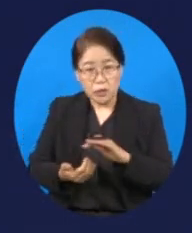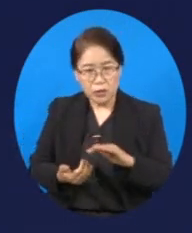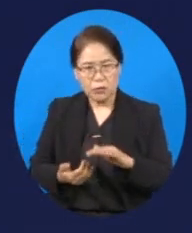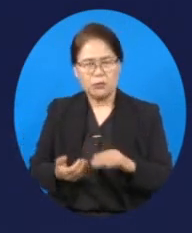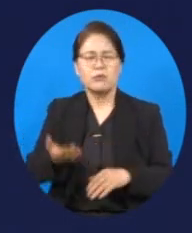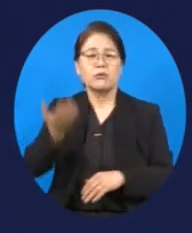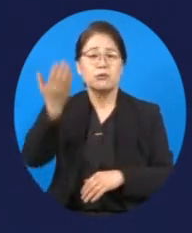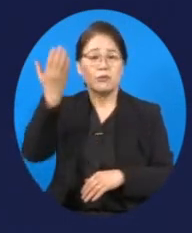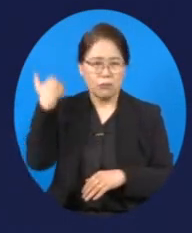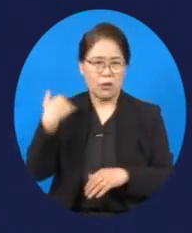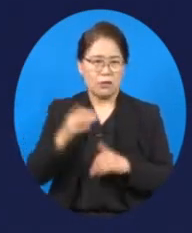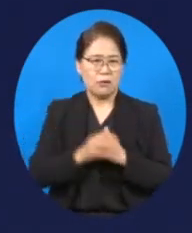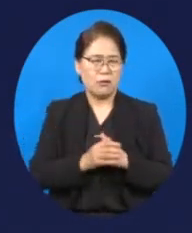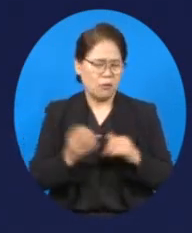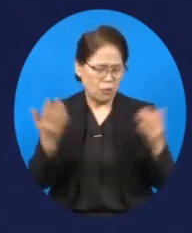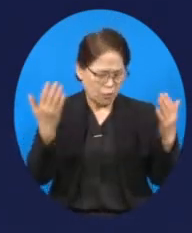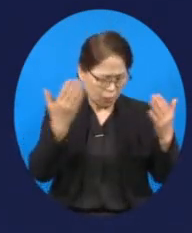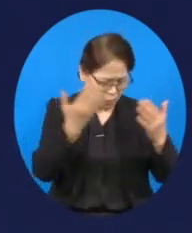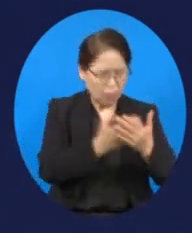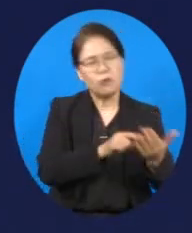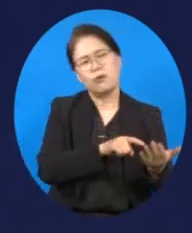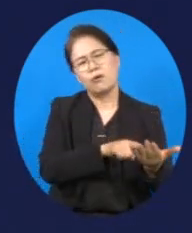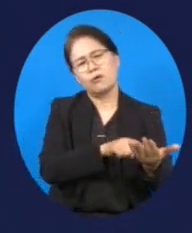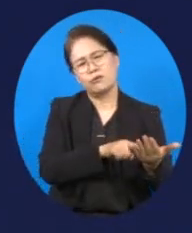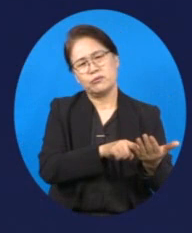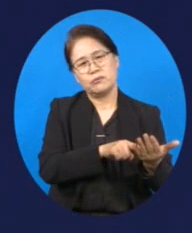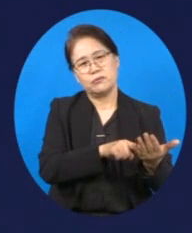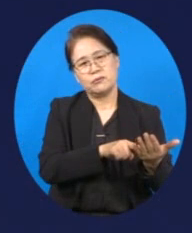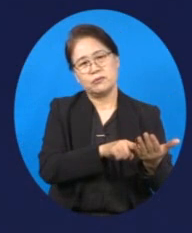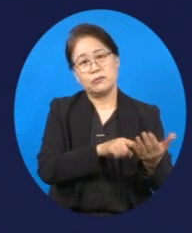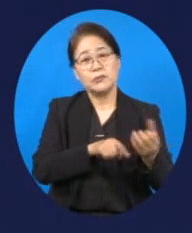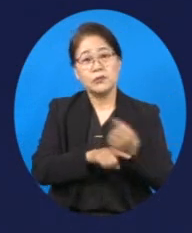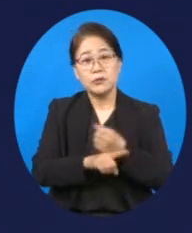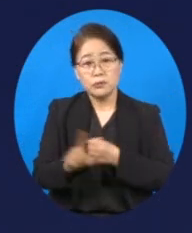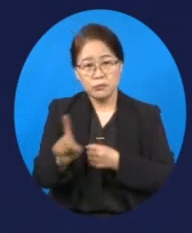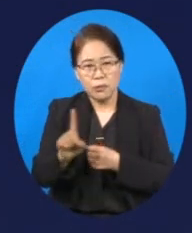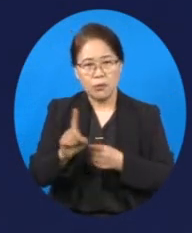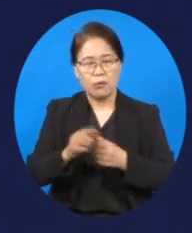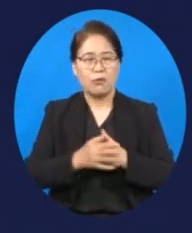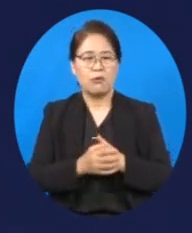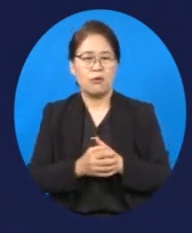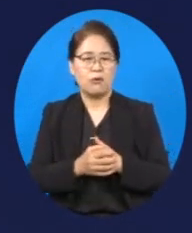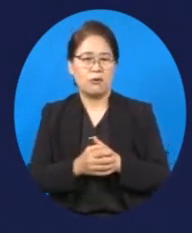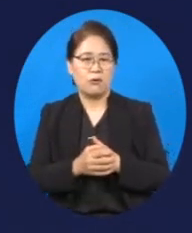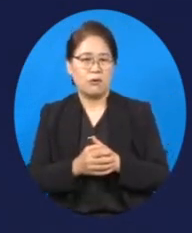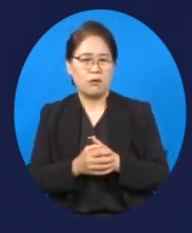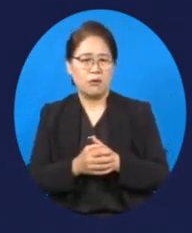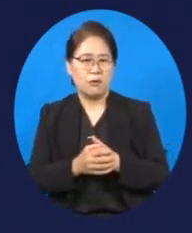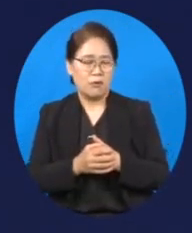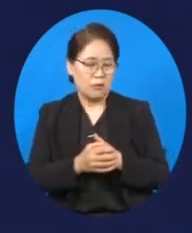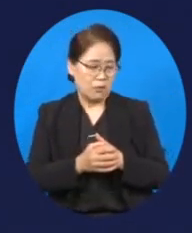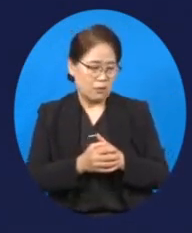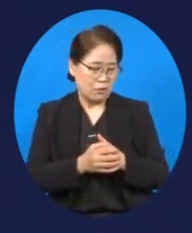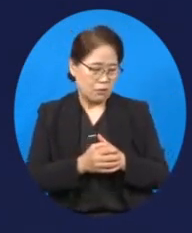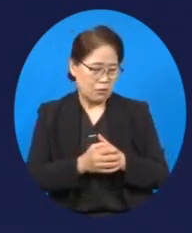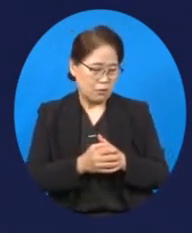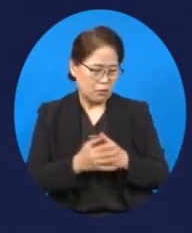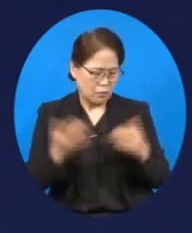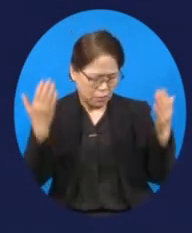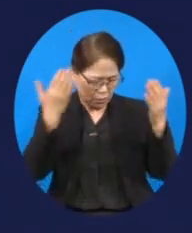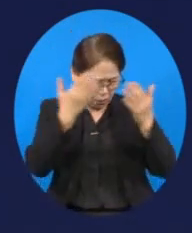과거에는 어둠이었어요 그 어둠이었다는 말은 무슨 말인가 하면 어둠의 영에 지배를 받으며